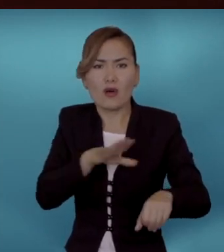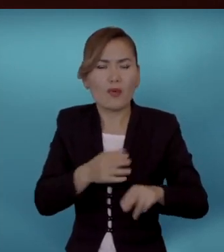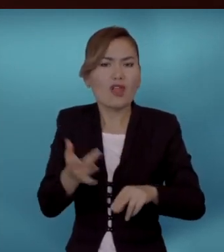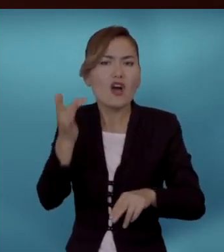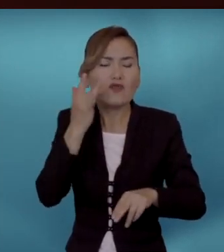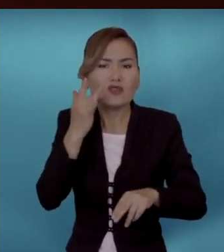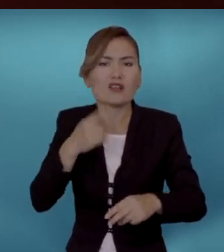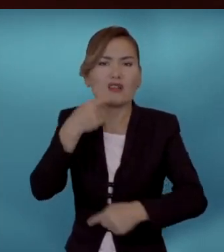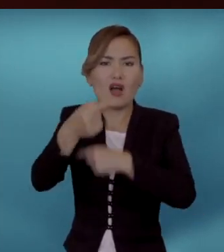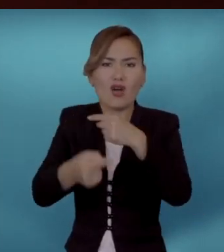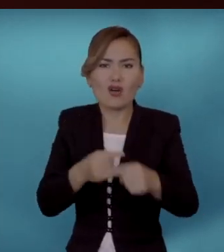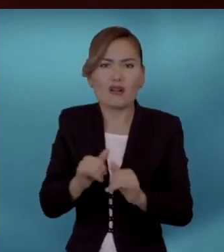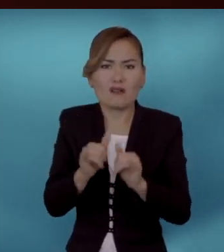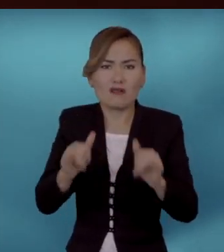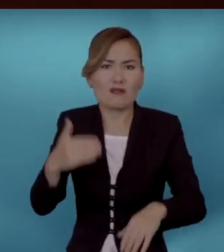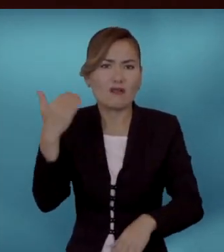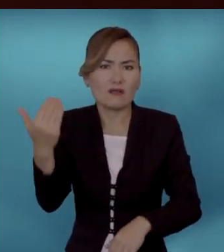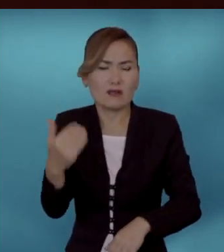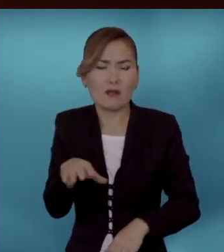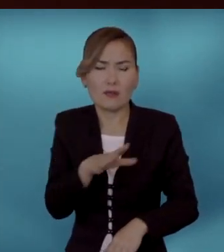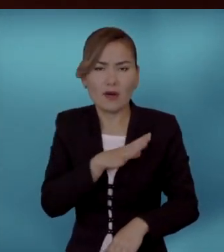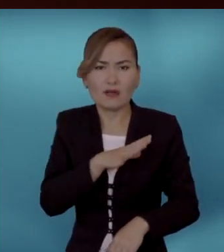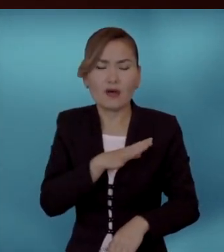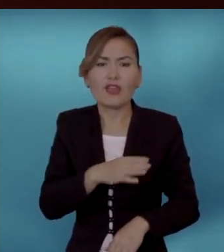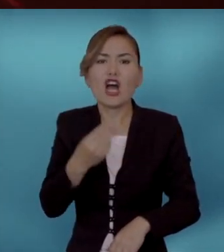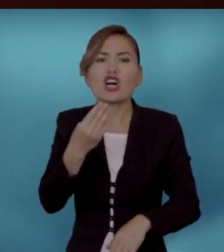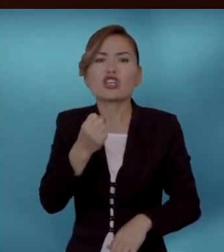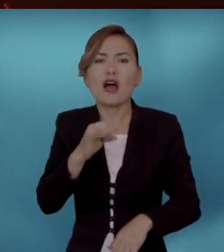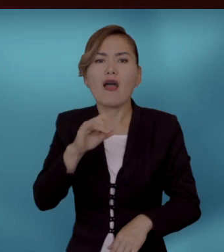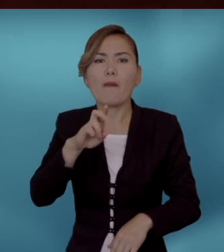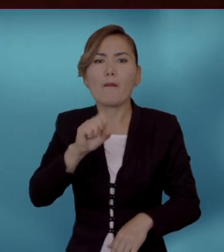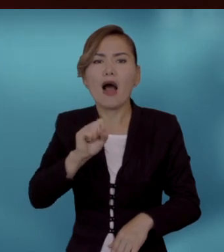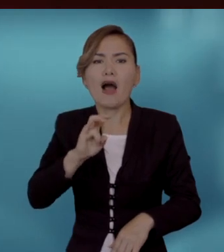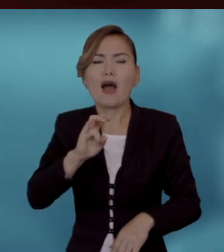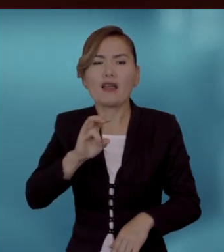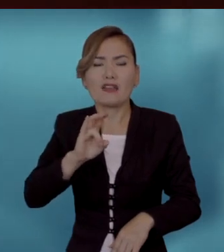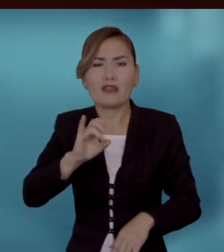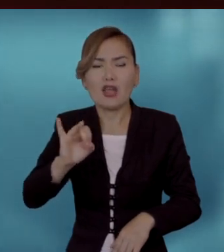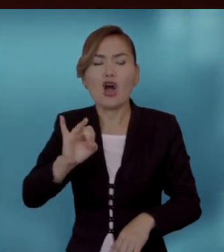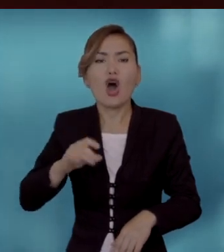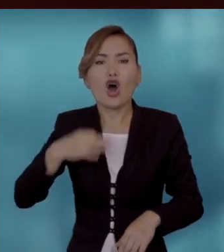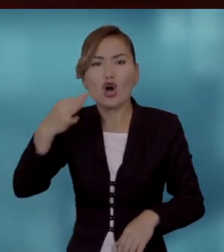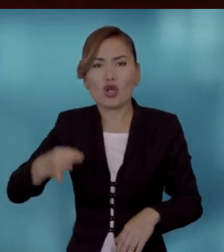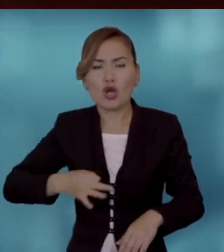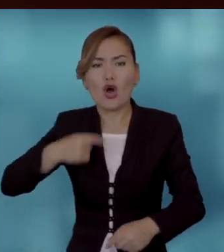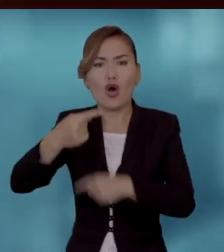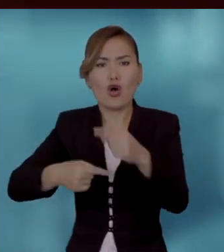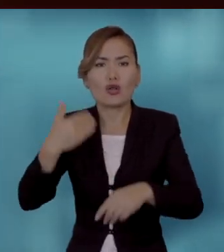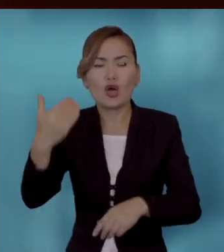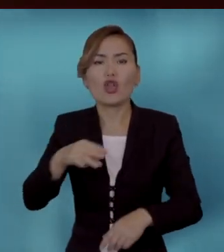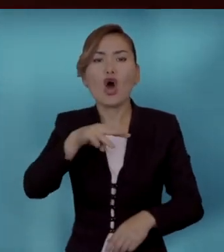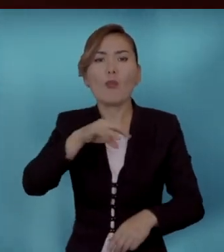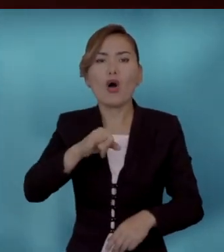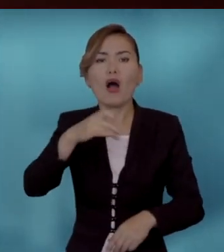Мұхаммед Орта Азия билеушісі болуға ұмтылды. Қасым хан анасы тарапынан Шайбани ханмен жақын туыстық қатынаста болуына